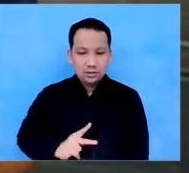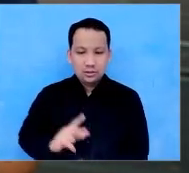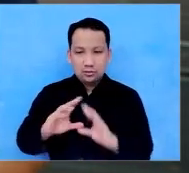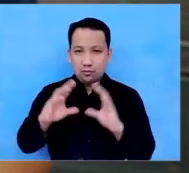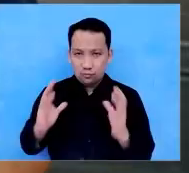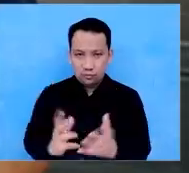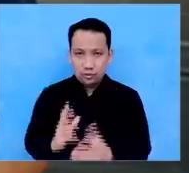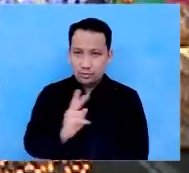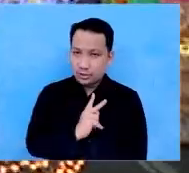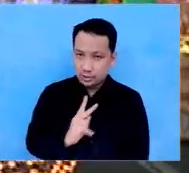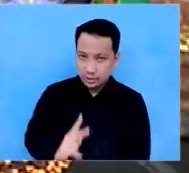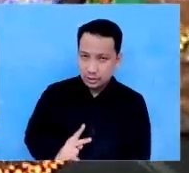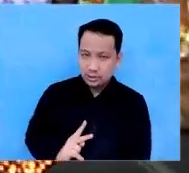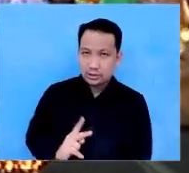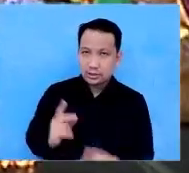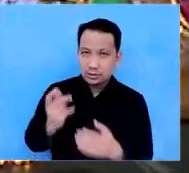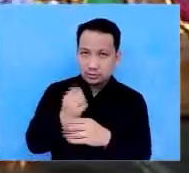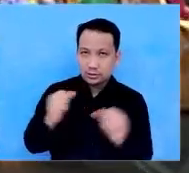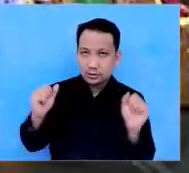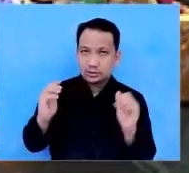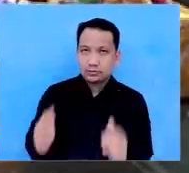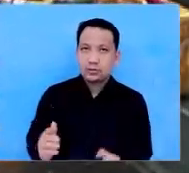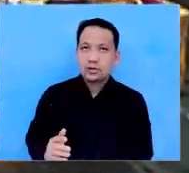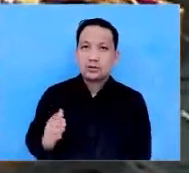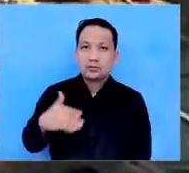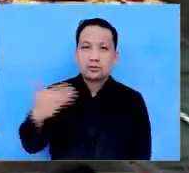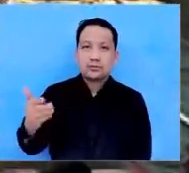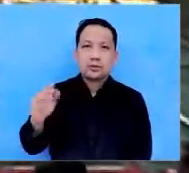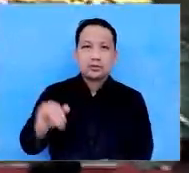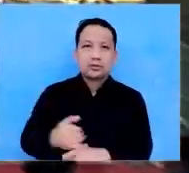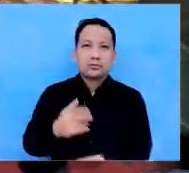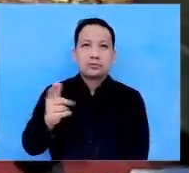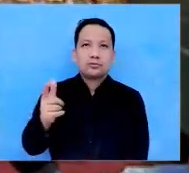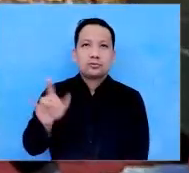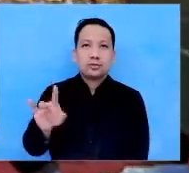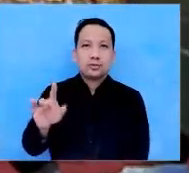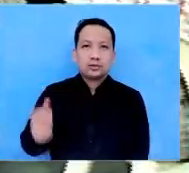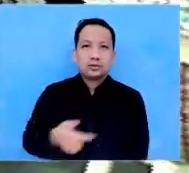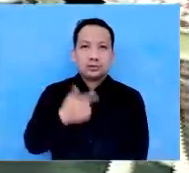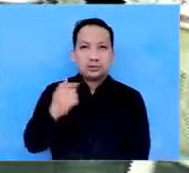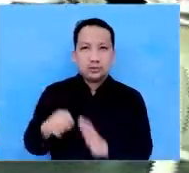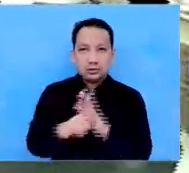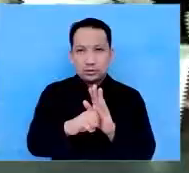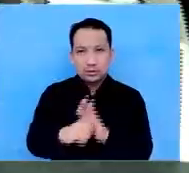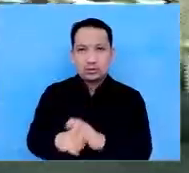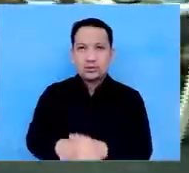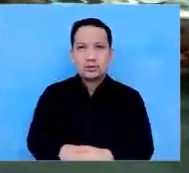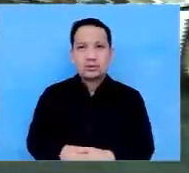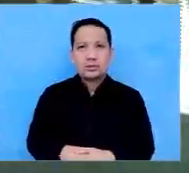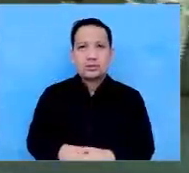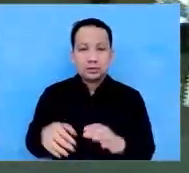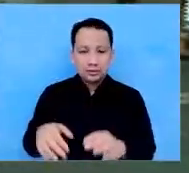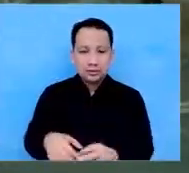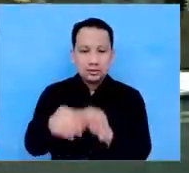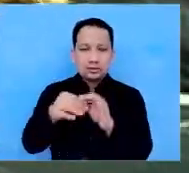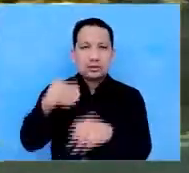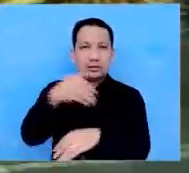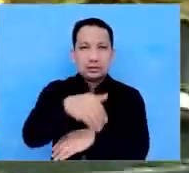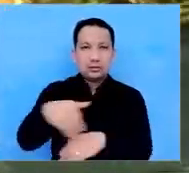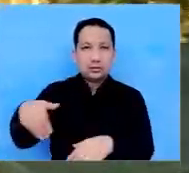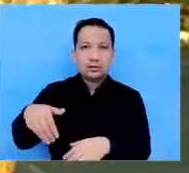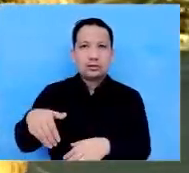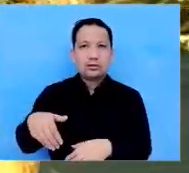siya ang manunubos. Hanggang January 28 tatagal ang exhibit. May misa din gabi-gabi.